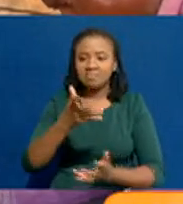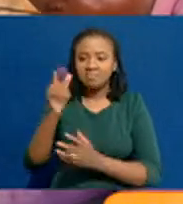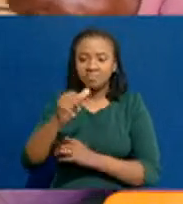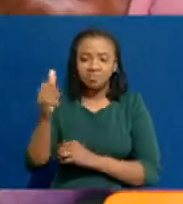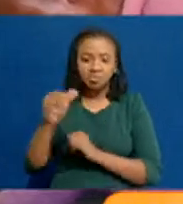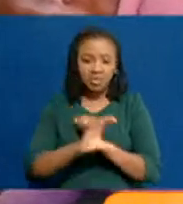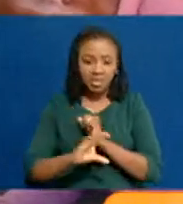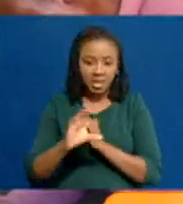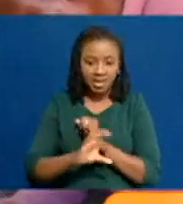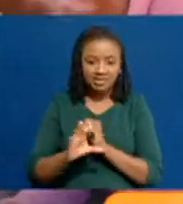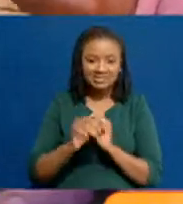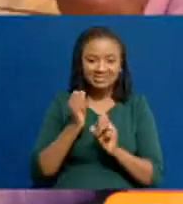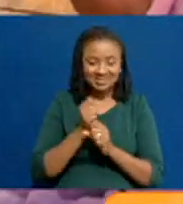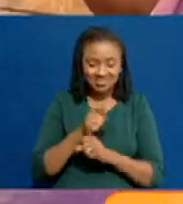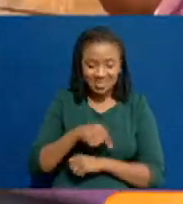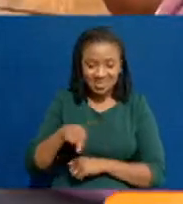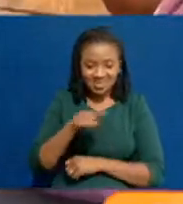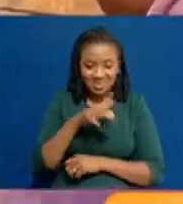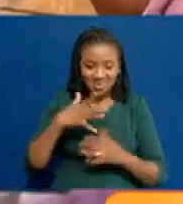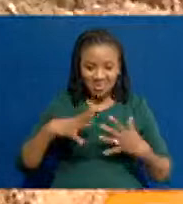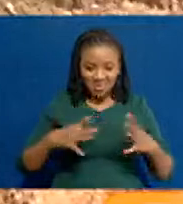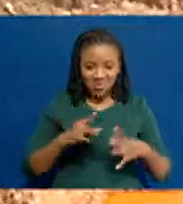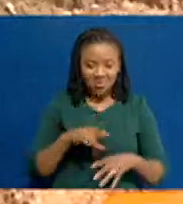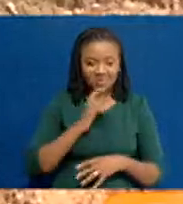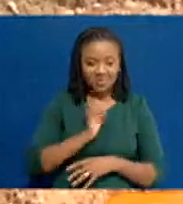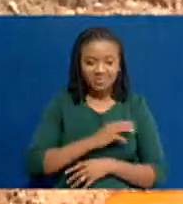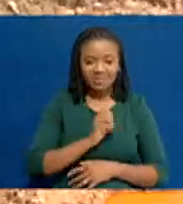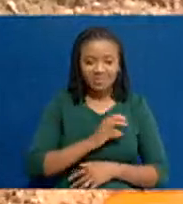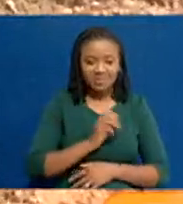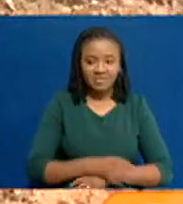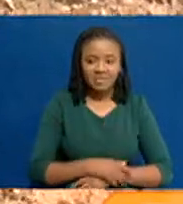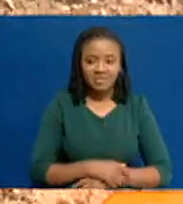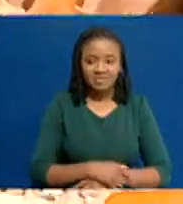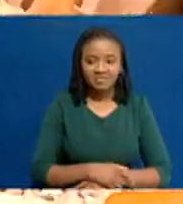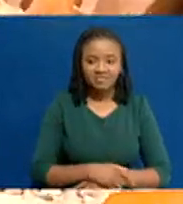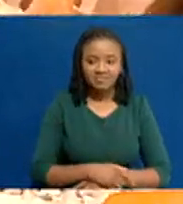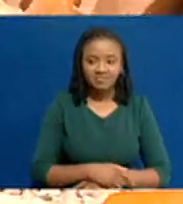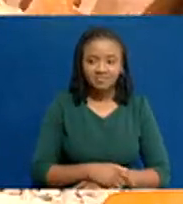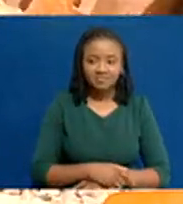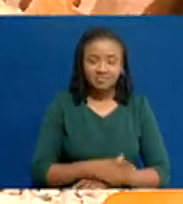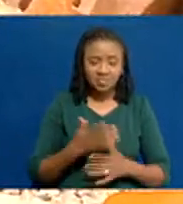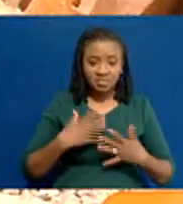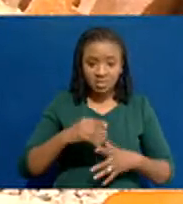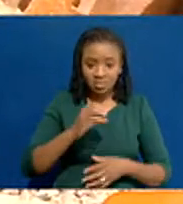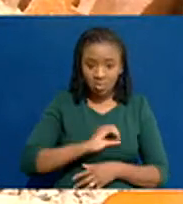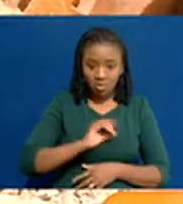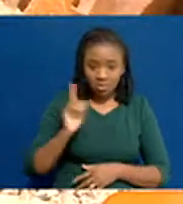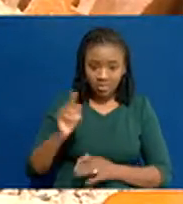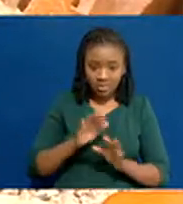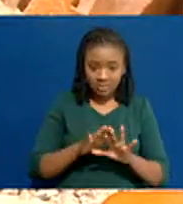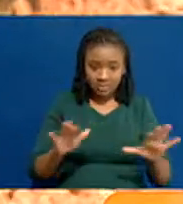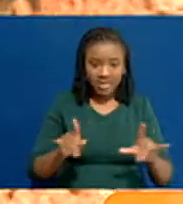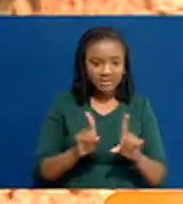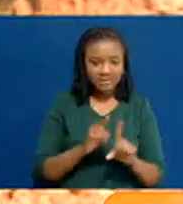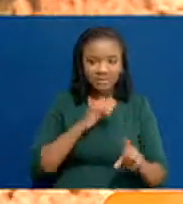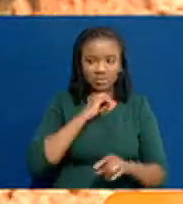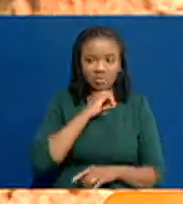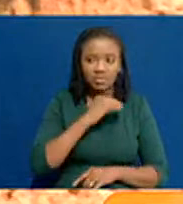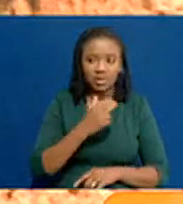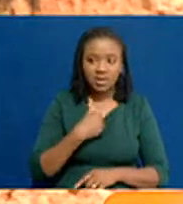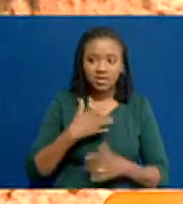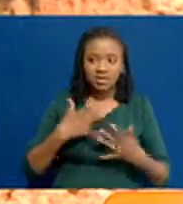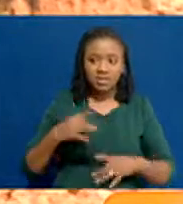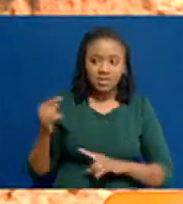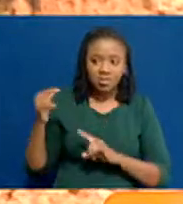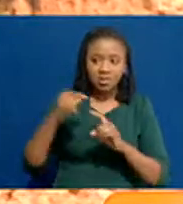sasa imefanya wenyeji hapa kuingiwa na wasiwasi. Wamiliki wa matimbo haya vile vile wakiwa na vilio sawia. Watu wamekucha